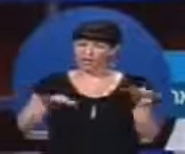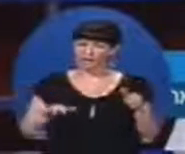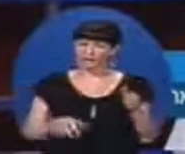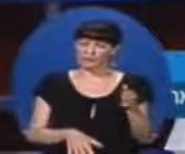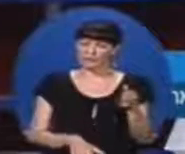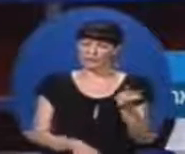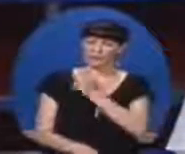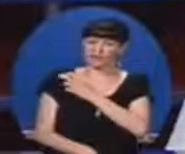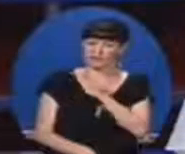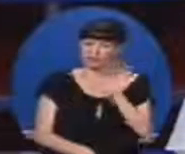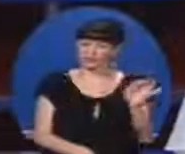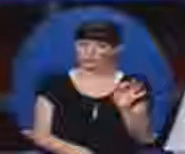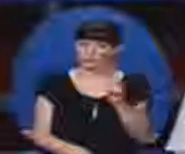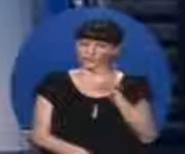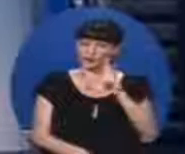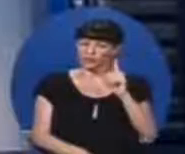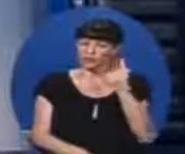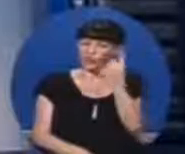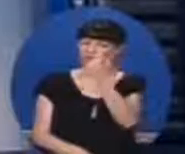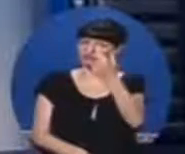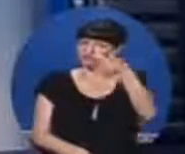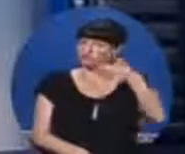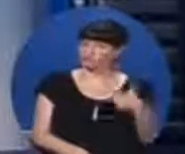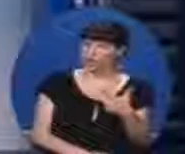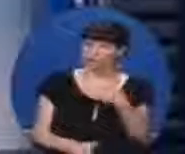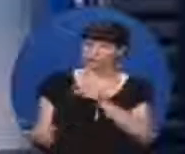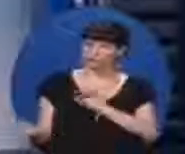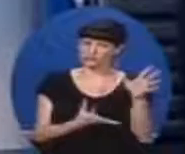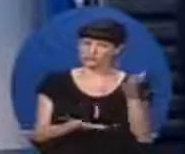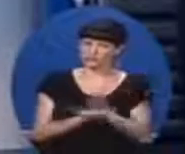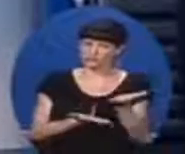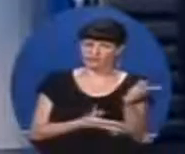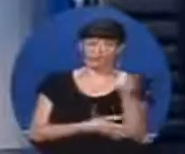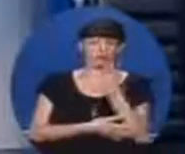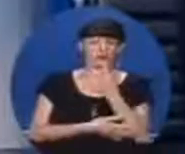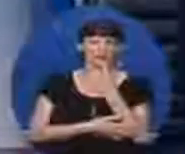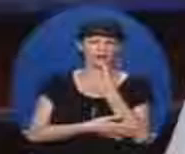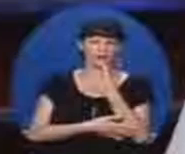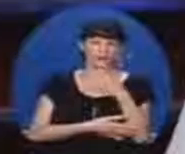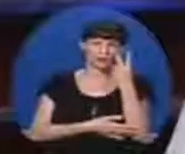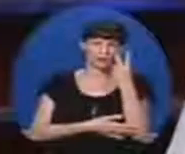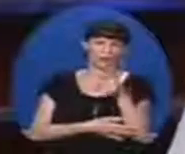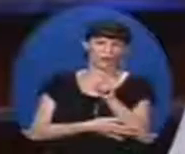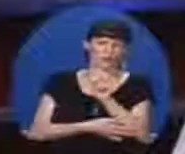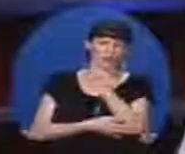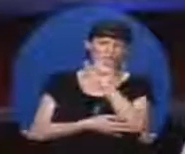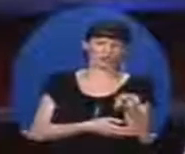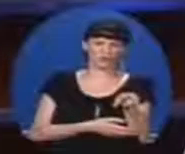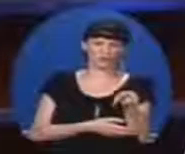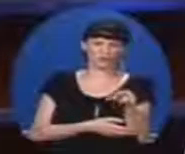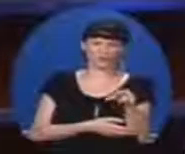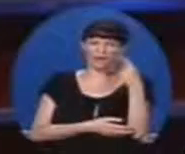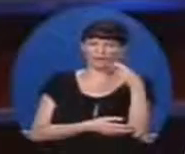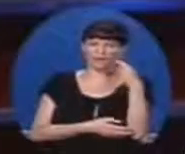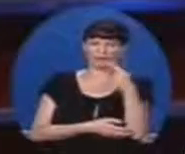שברונו שטיין לא הוא שם בעבירה כלשהי. אבל מתי ראית במדינת ישראל